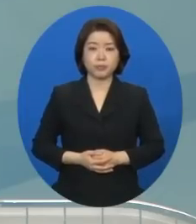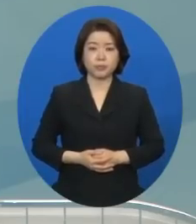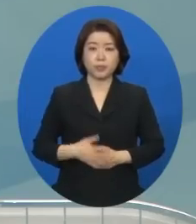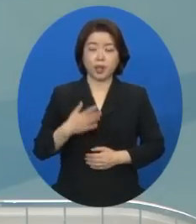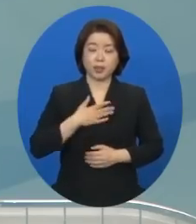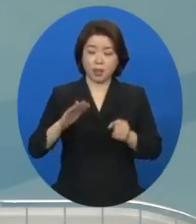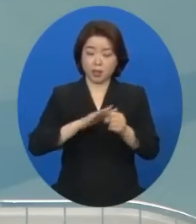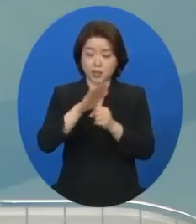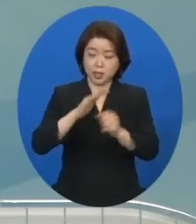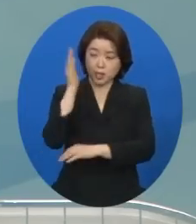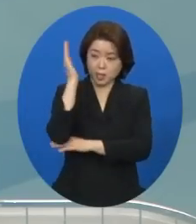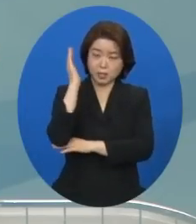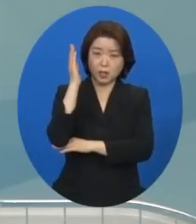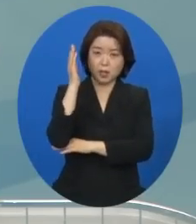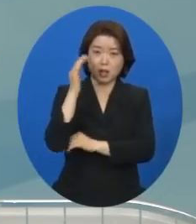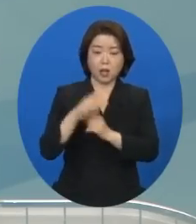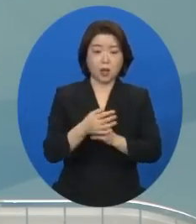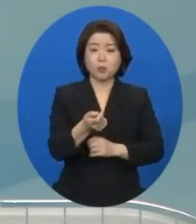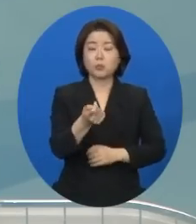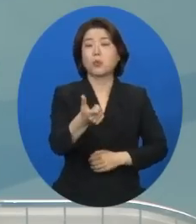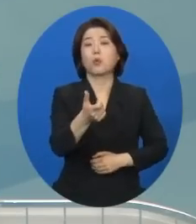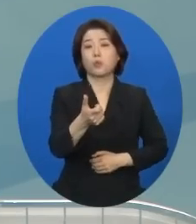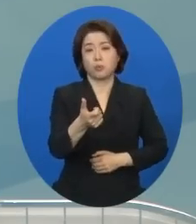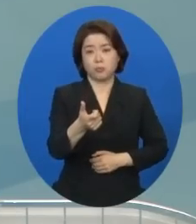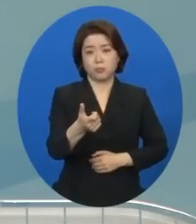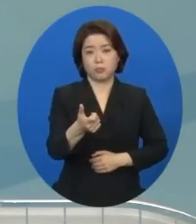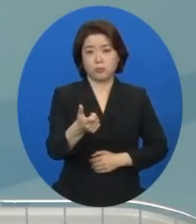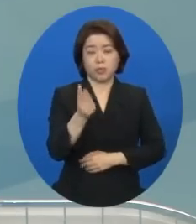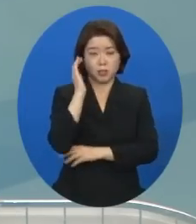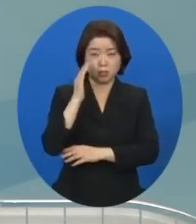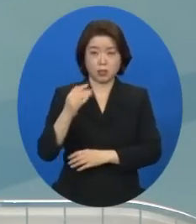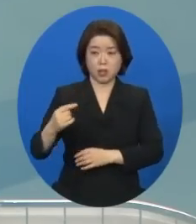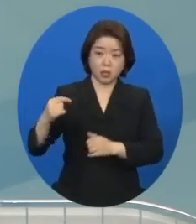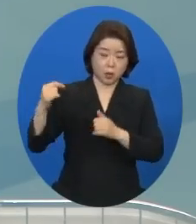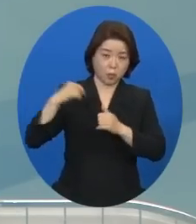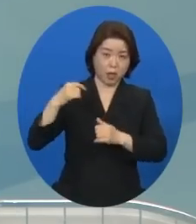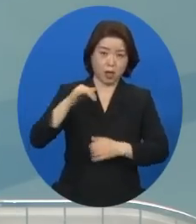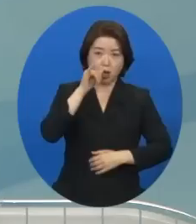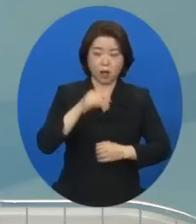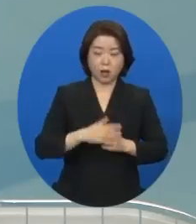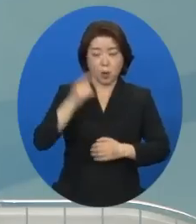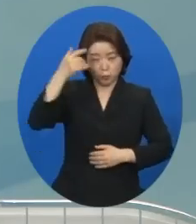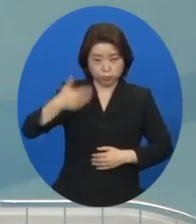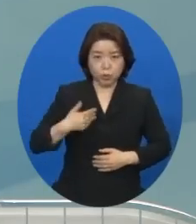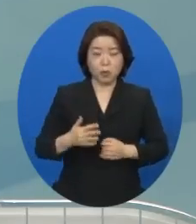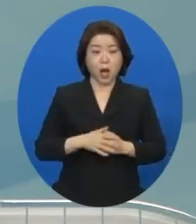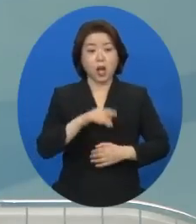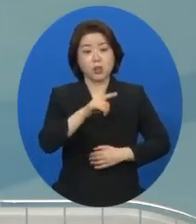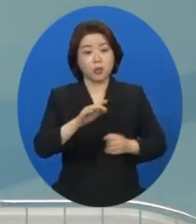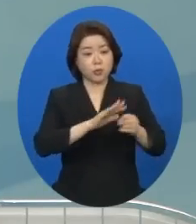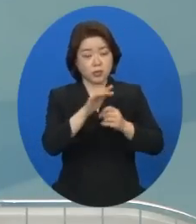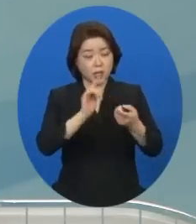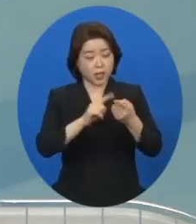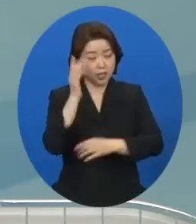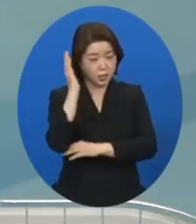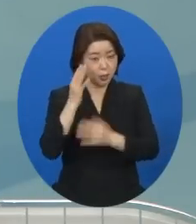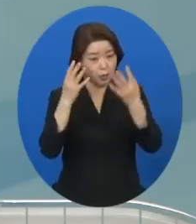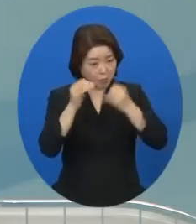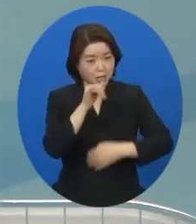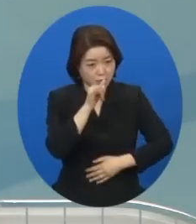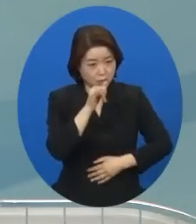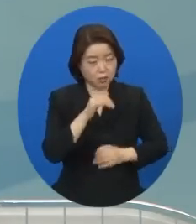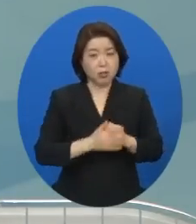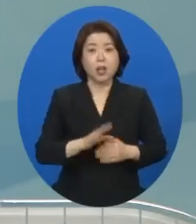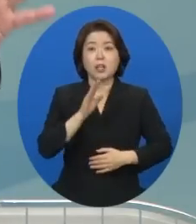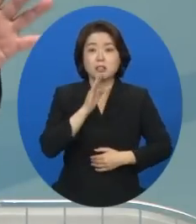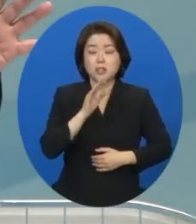제가 사랑에 대한 설교를 너무 적게 한다는 겁니다. 그러면서 물으세요. 너가 사랑에 대한 설교를 많이 했다고 하는데